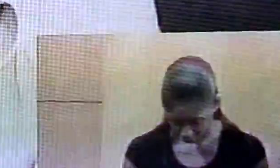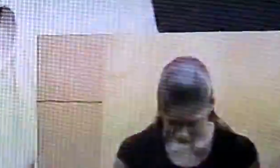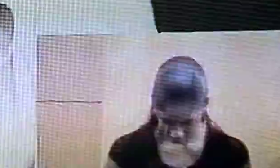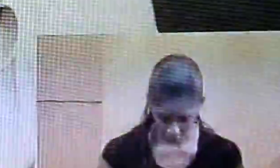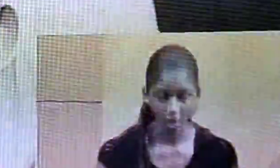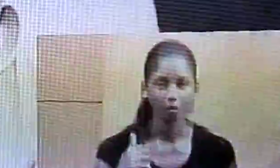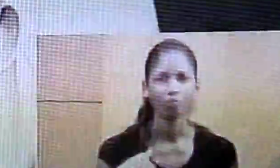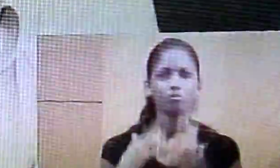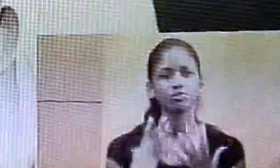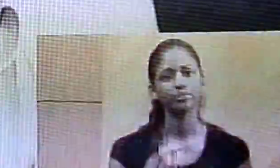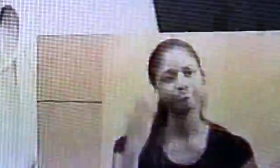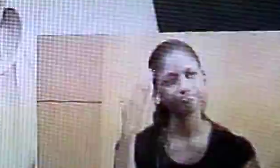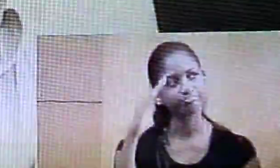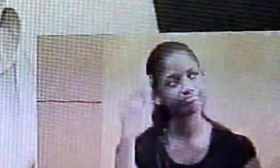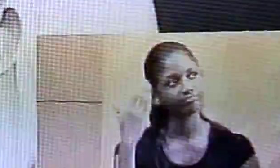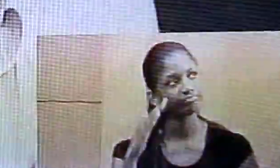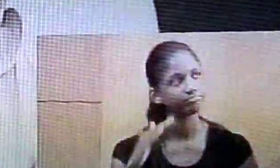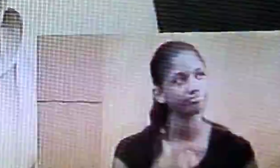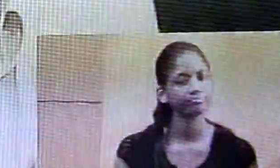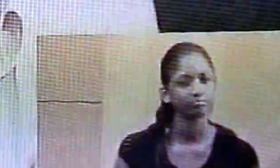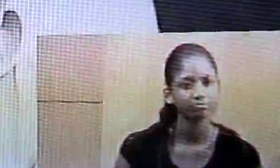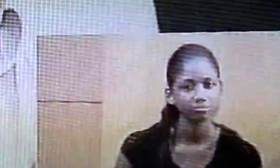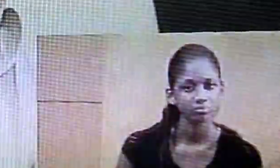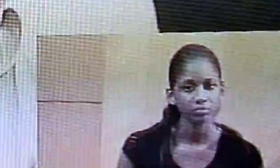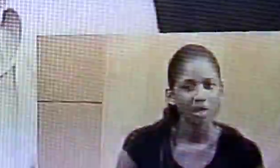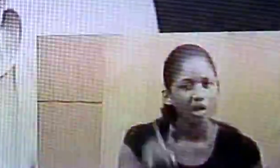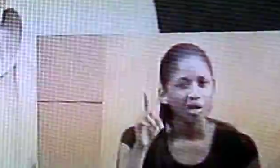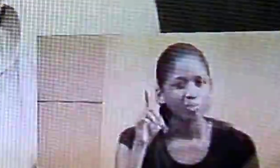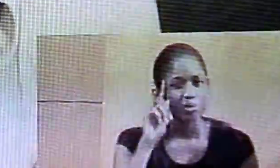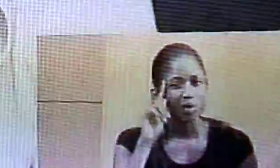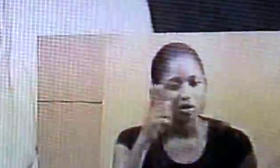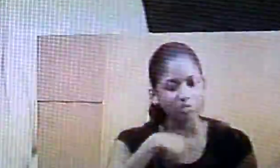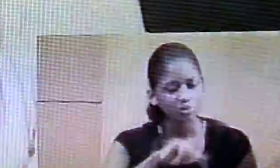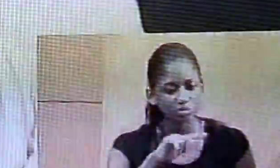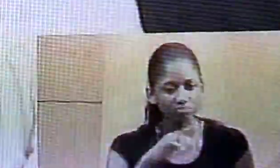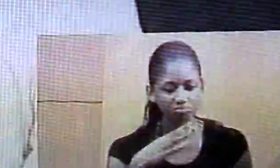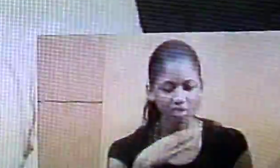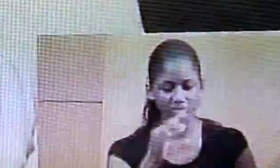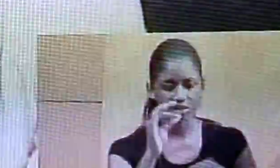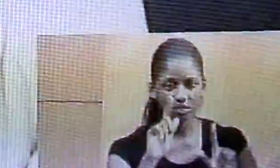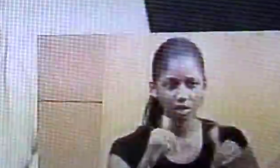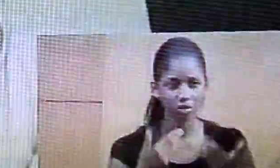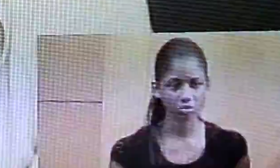J'aimerais bien savoir à quoi on a été invité aujourd'hui. Parce que,